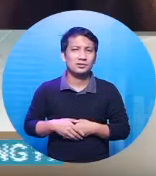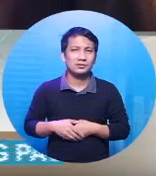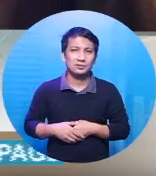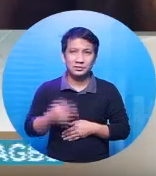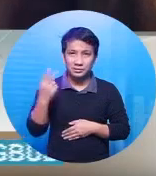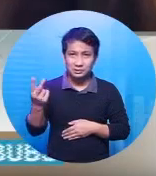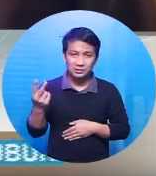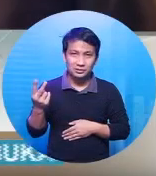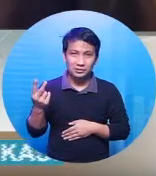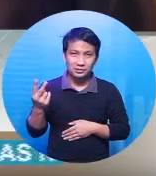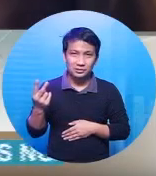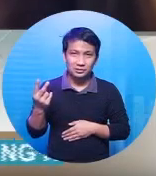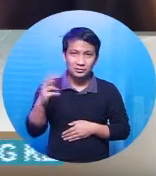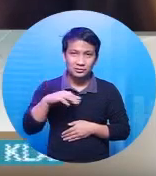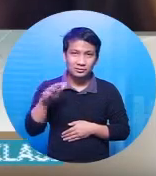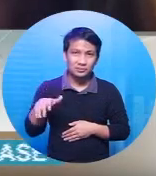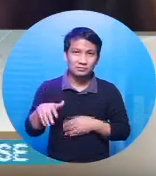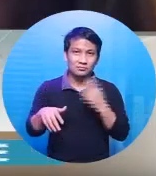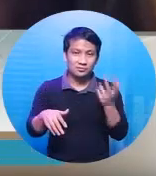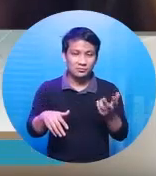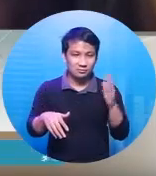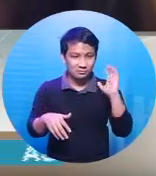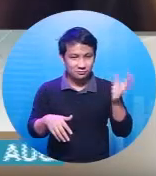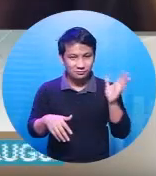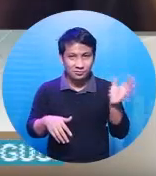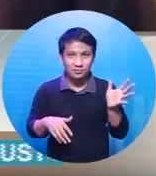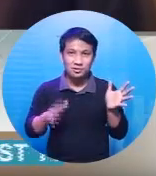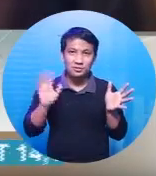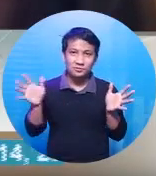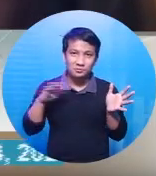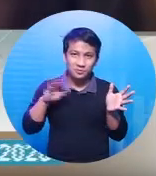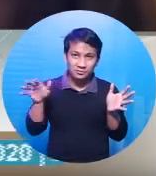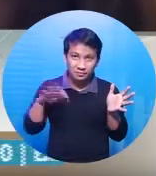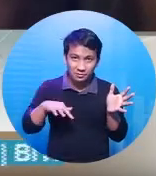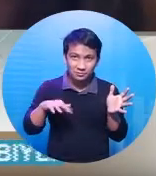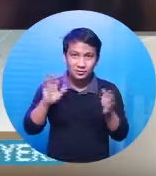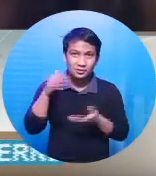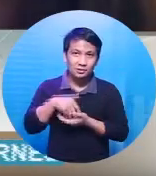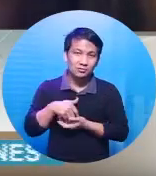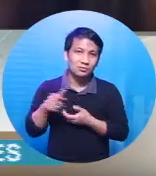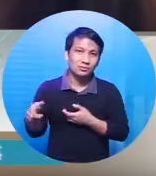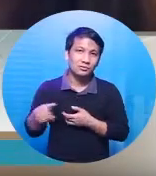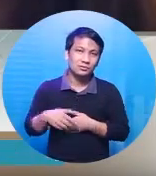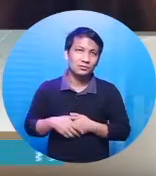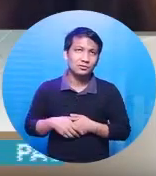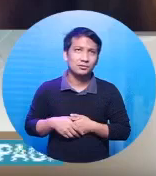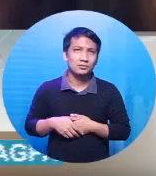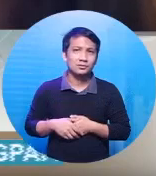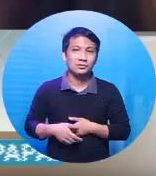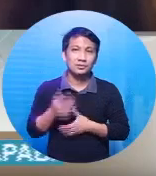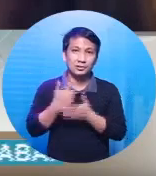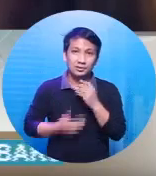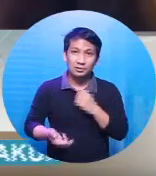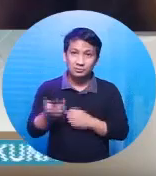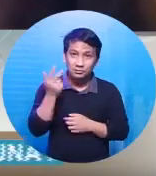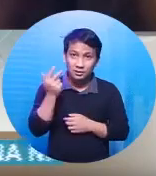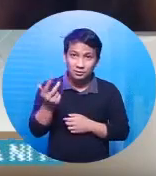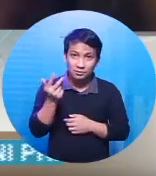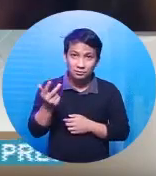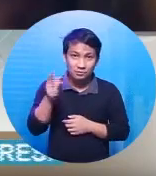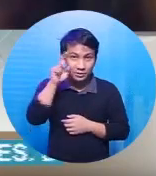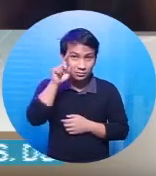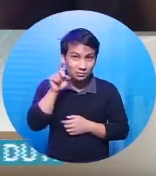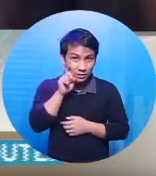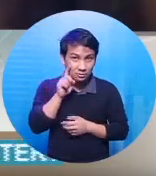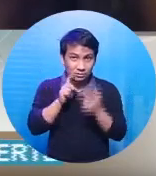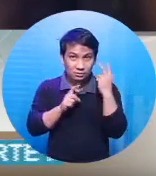Chinese? 55,000. So may 50, kasi may 55? 55,000 dahil hindi threesome niya with her ate. Threesome? Oh, yes, sir.